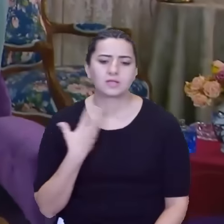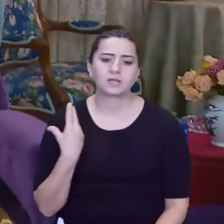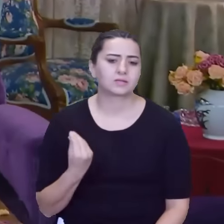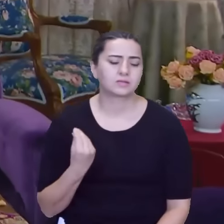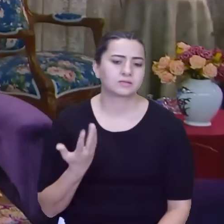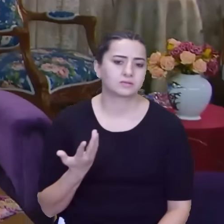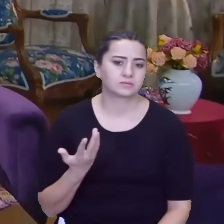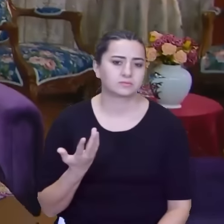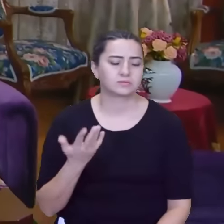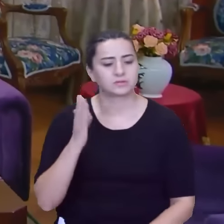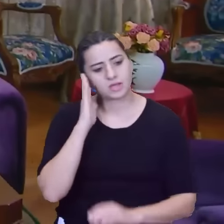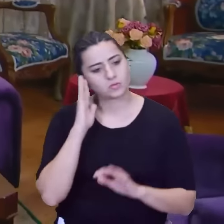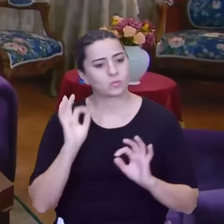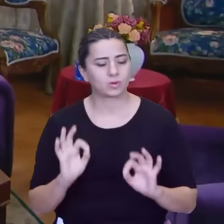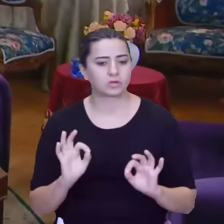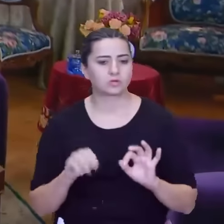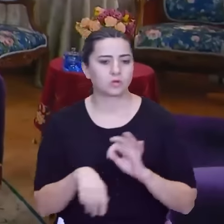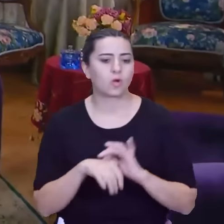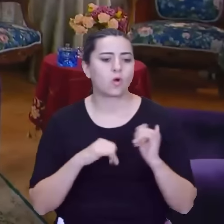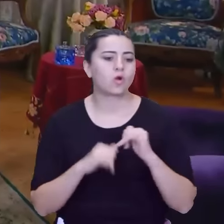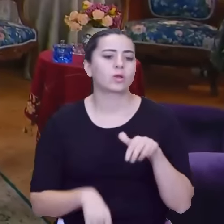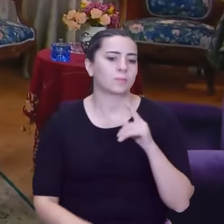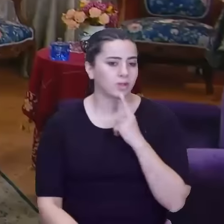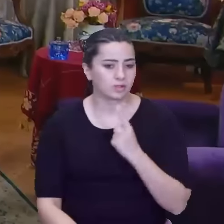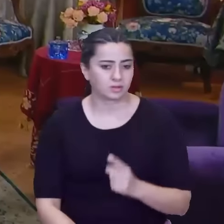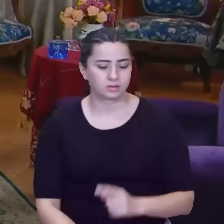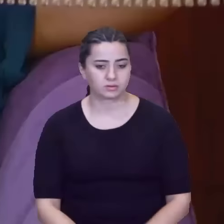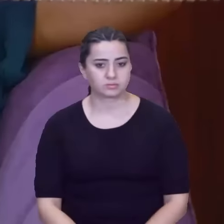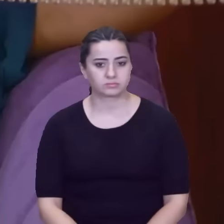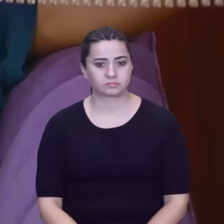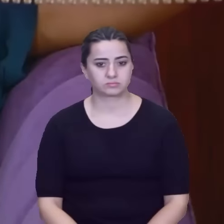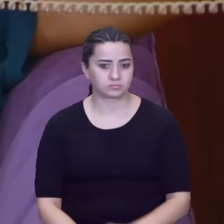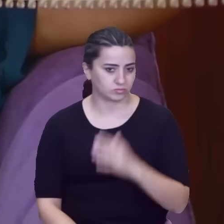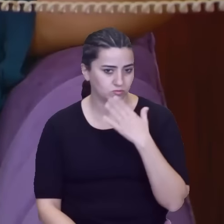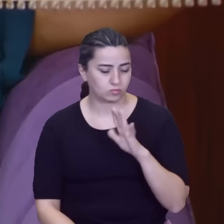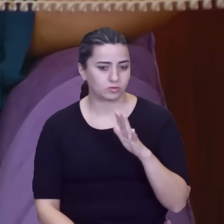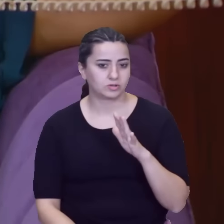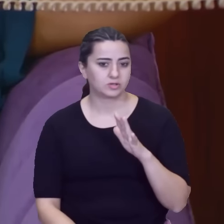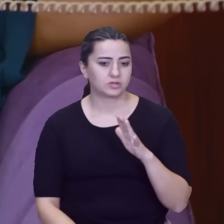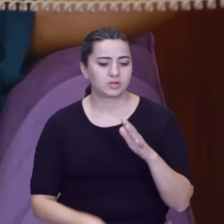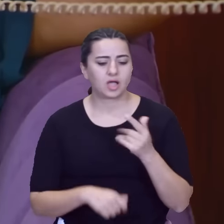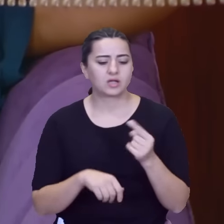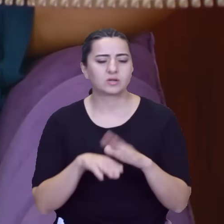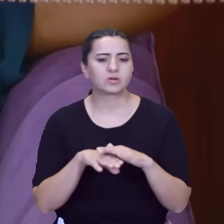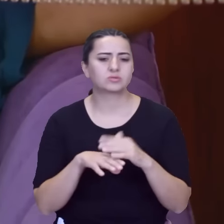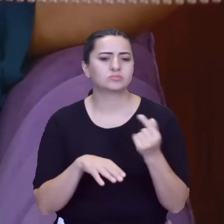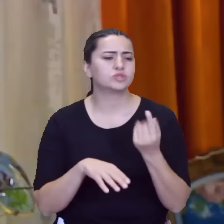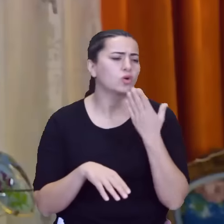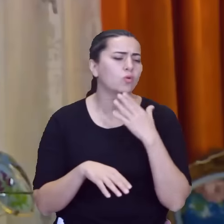Evde yatıyorum yani. Doktor kıpırdama dedi. Gülden bezgin. Yok bu oğlum, bir şey yok. İncitmişim biraz